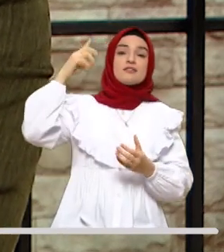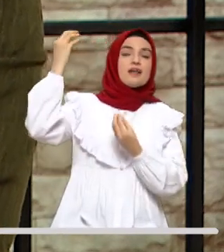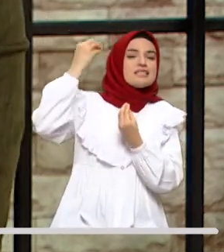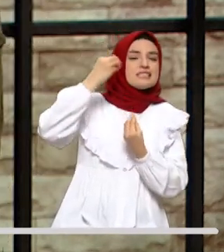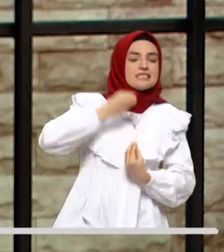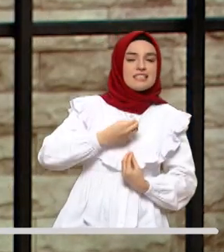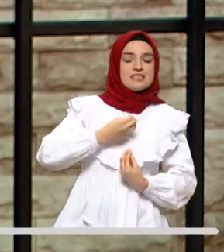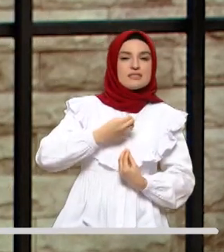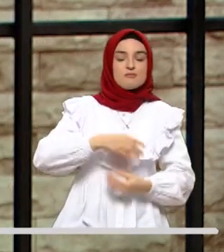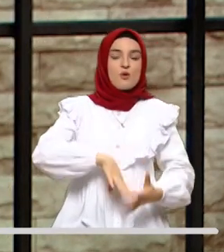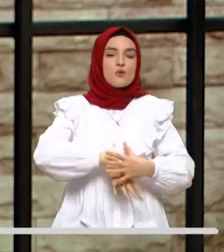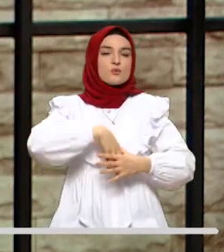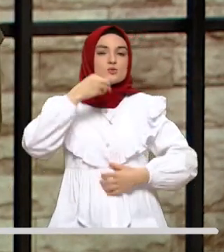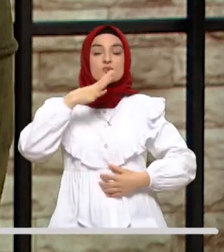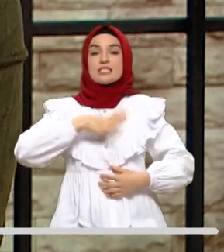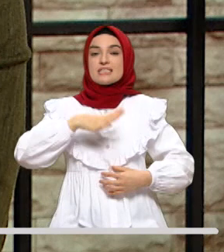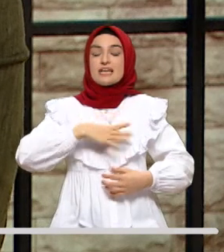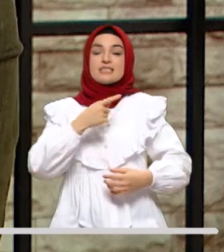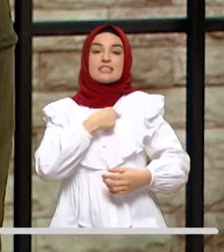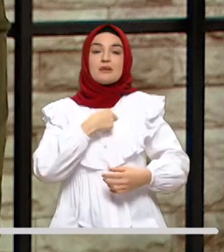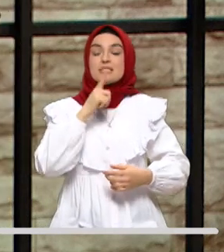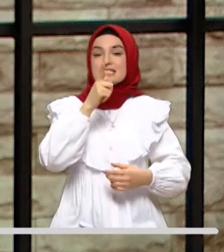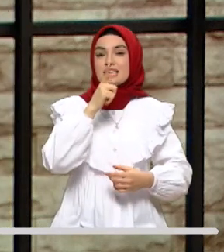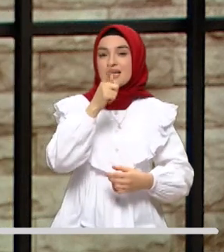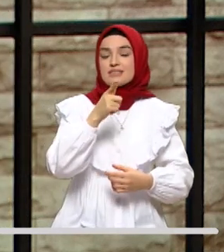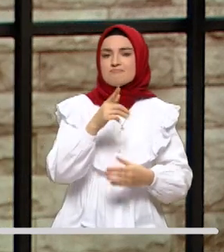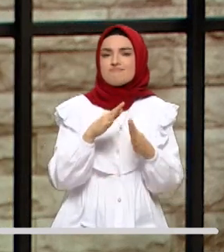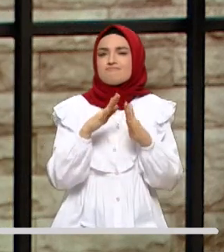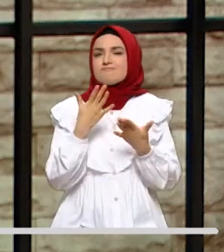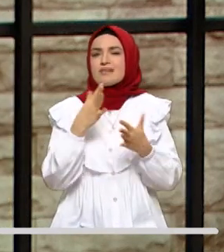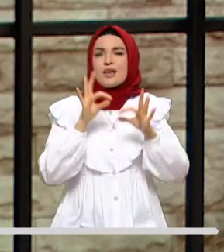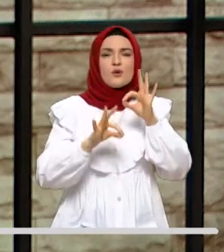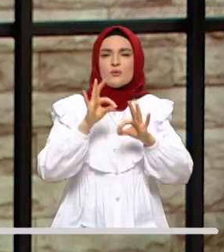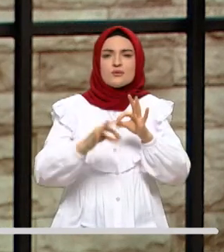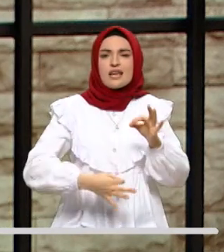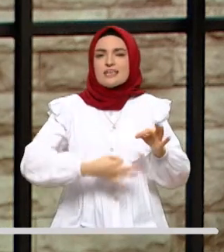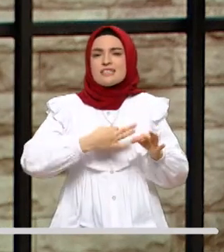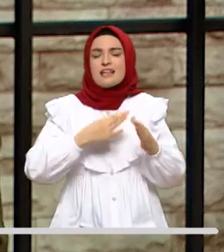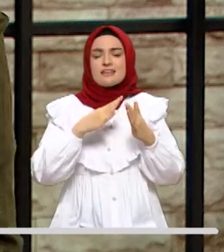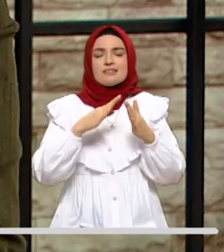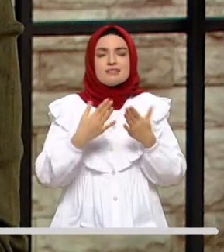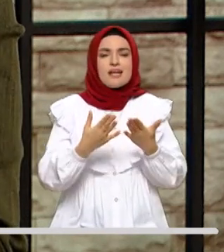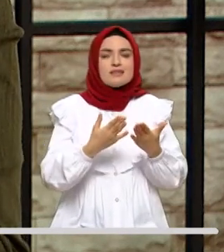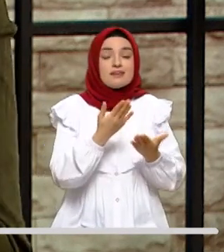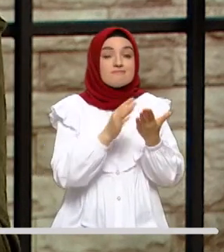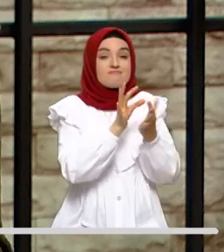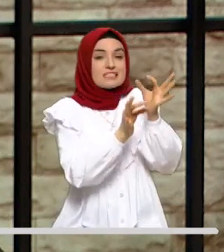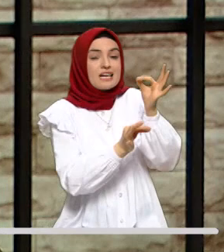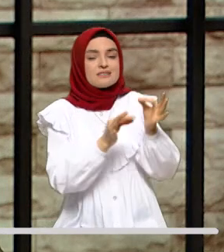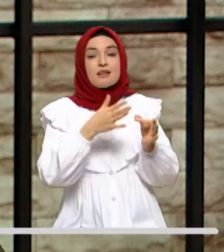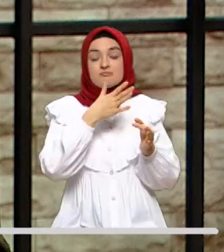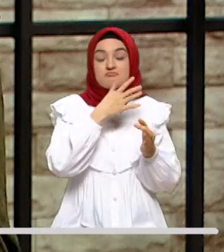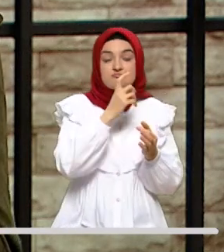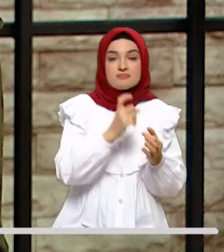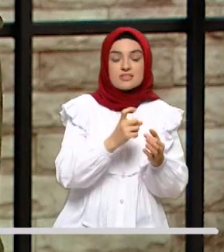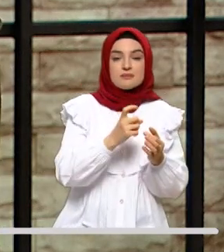hediyesidir. Ruhun arzusudur, kalbin sesidir. Ne ölçen hisseder, ne tartan anlar. Akif coşmuş, coştukça